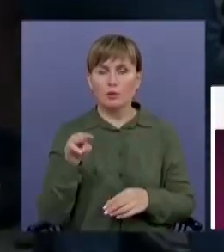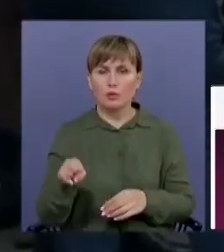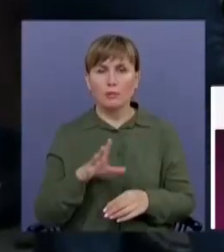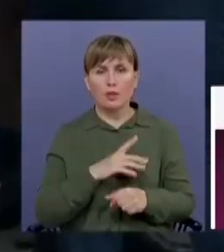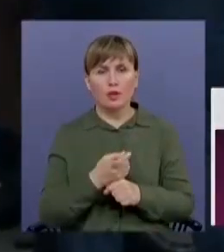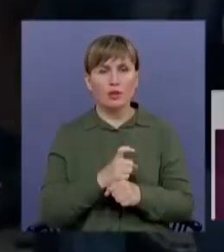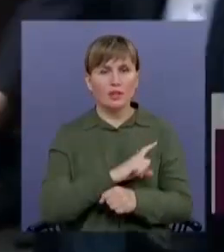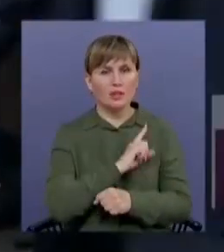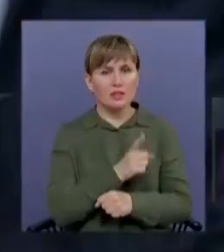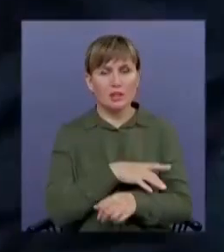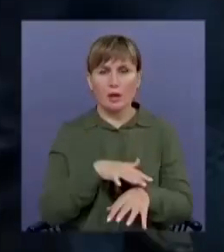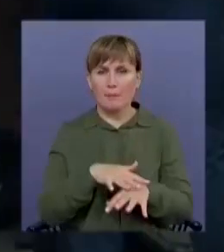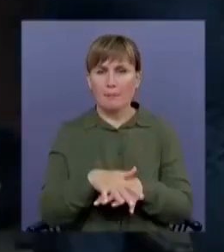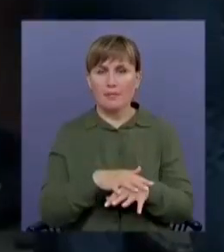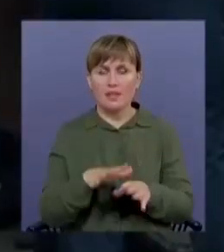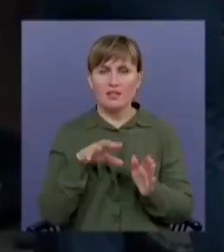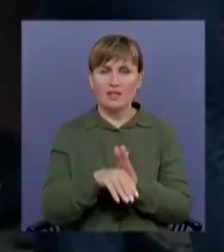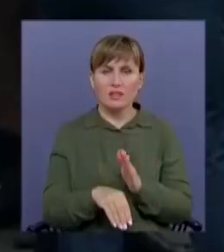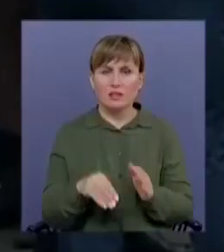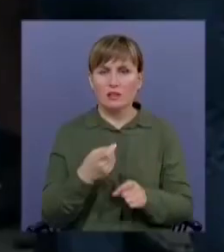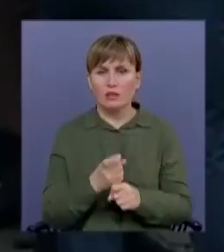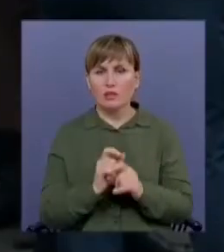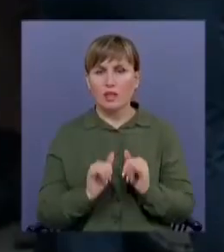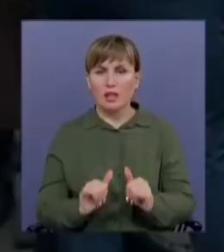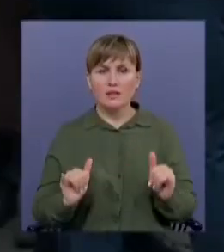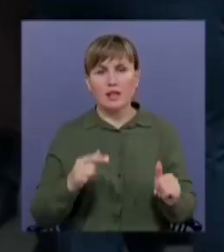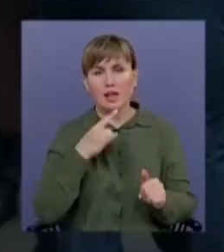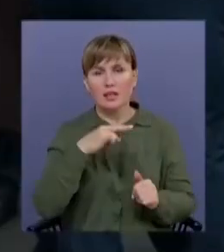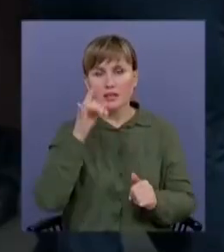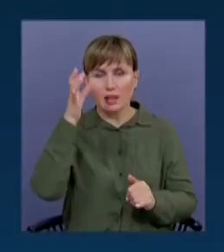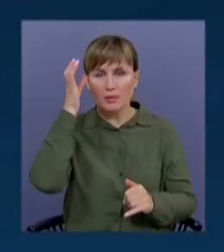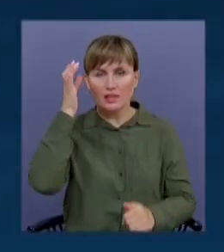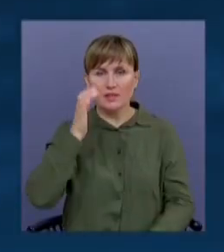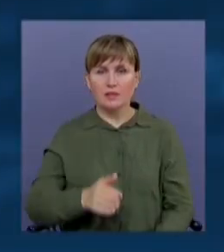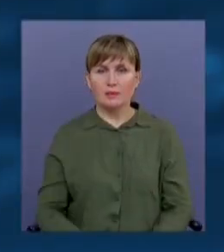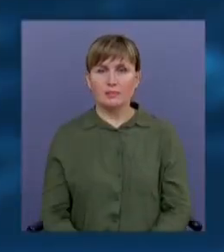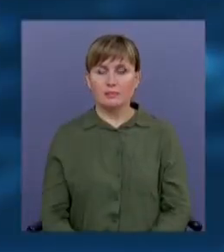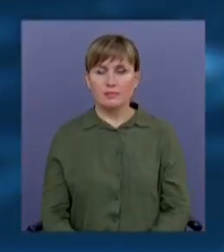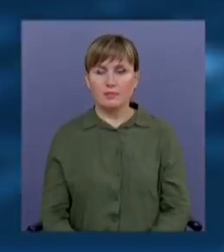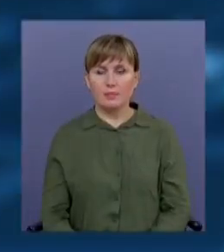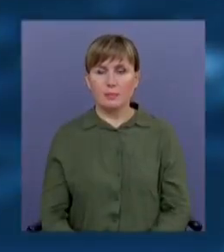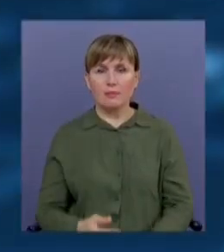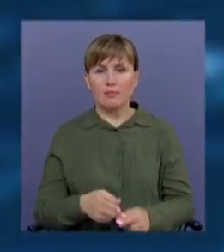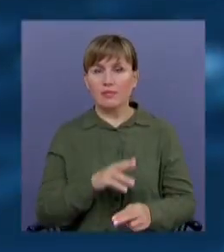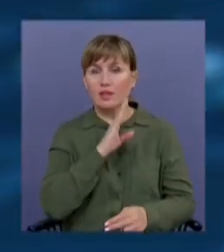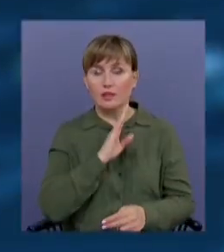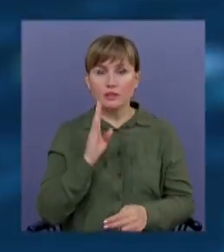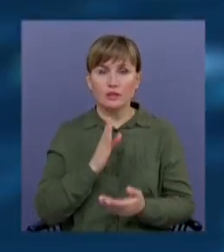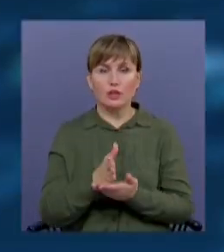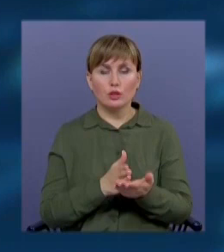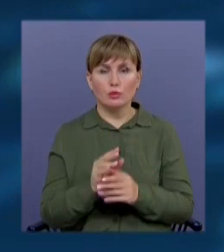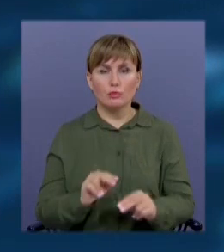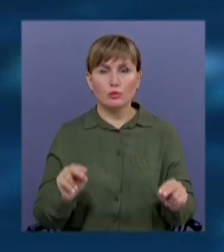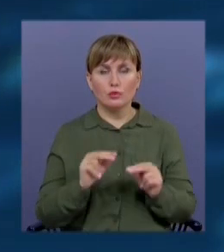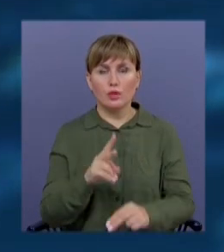была очень сильным математиком, внесла весомый вклад в развитие казахстанского образования. Марзия Турлыханова – заслуженный